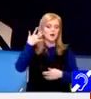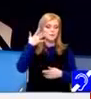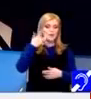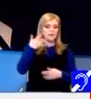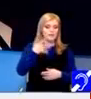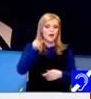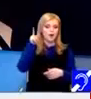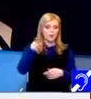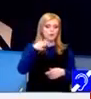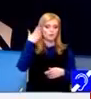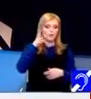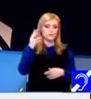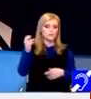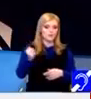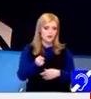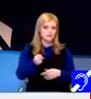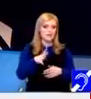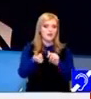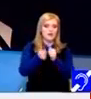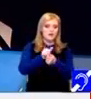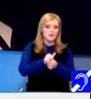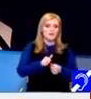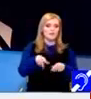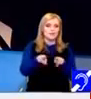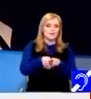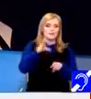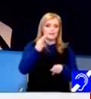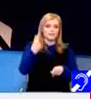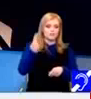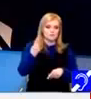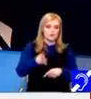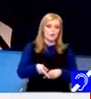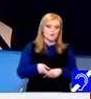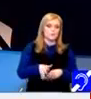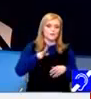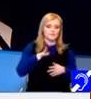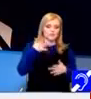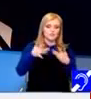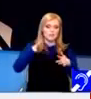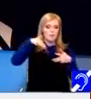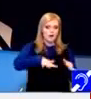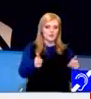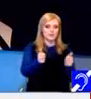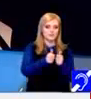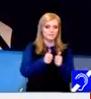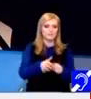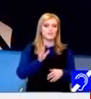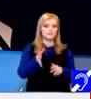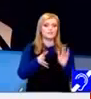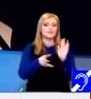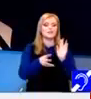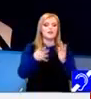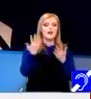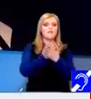Constanța, regizorul a reprodus atmosfera din orașul Port Vladivostok. Scenele filmate la malul mării vor fi difuzate în cel de-al șaptelea episod